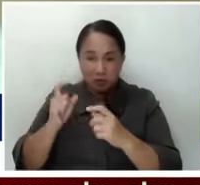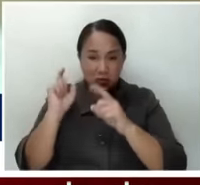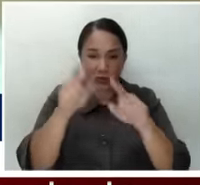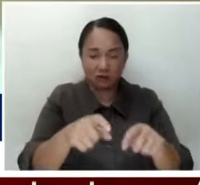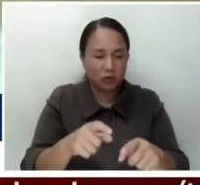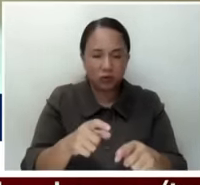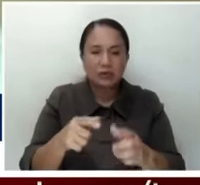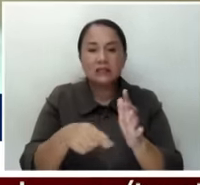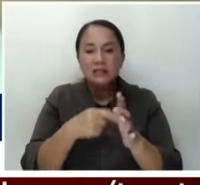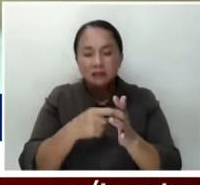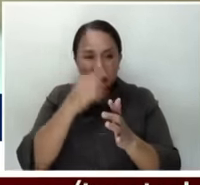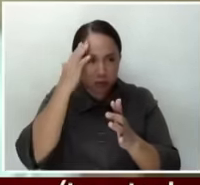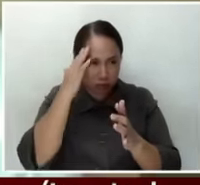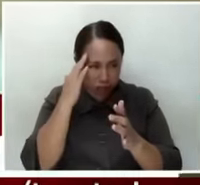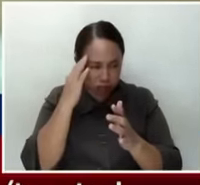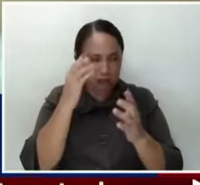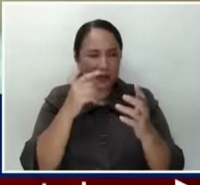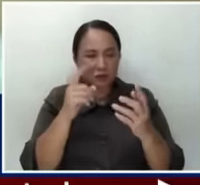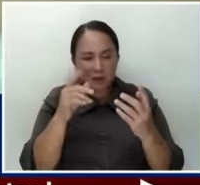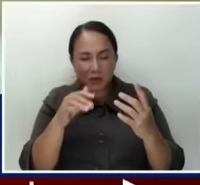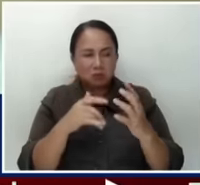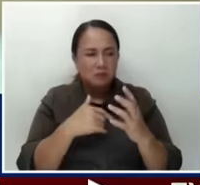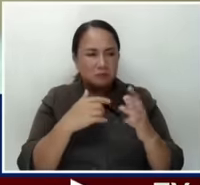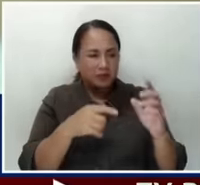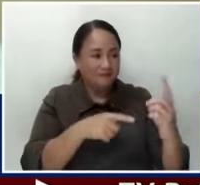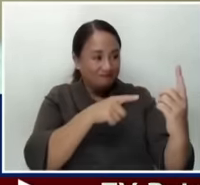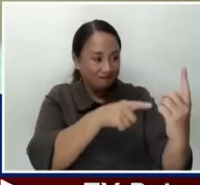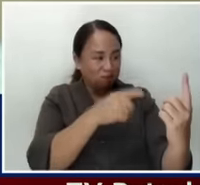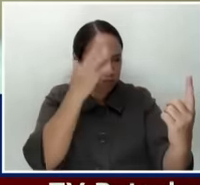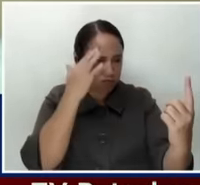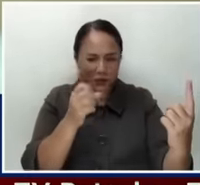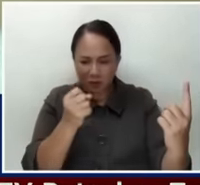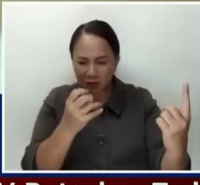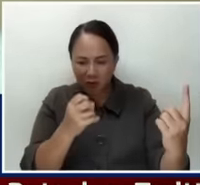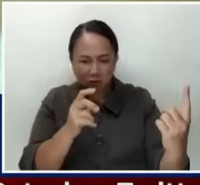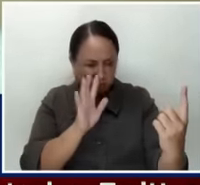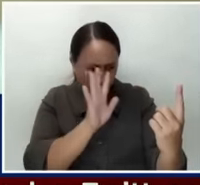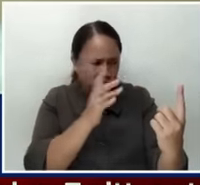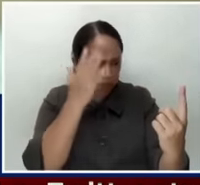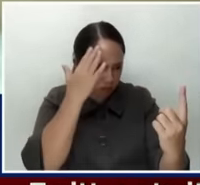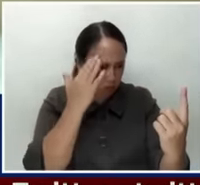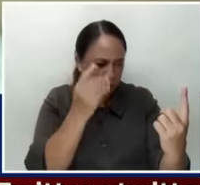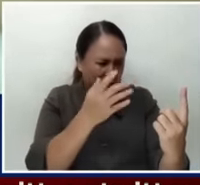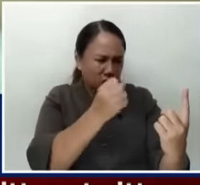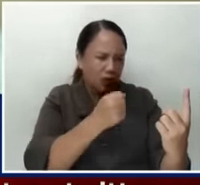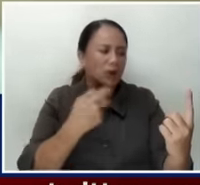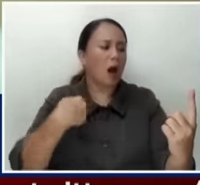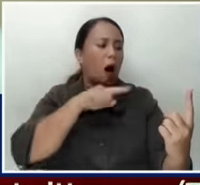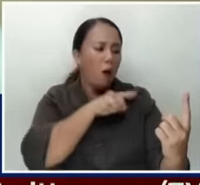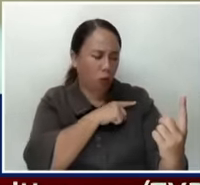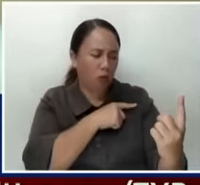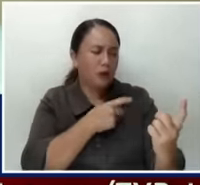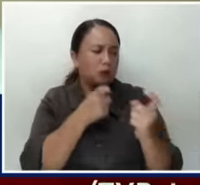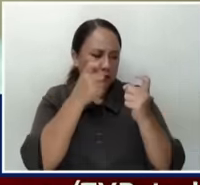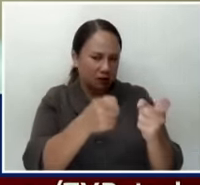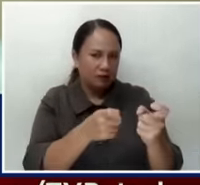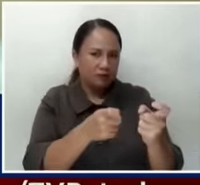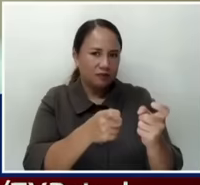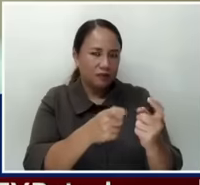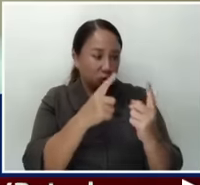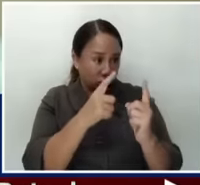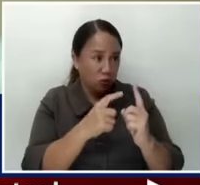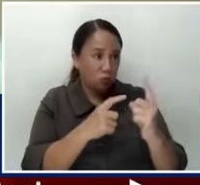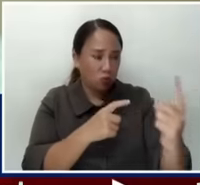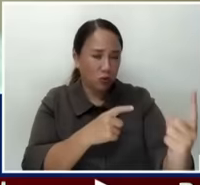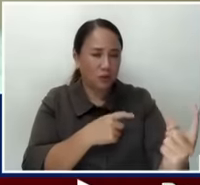kanya ng mga bettors na suki niya na nanalo. Uy, paki-claim naman. Anyway, you go to the